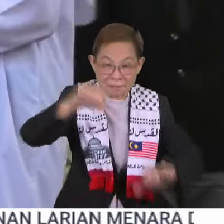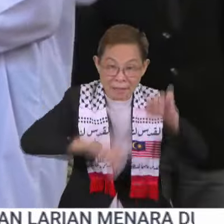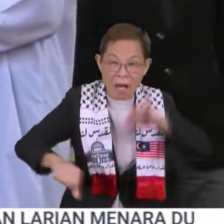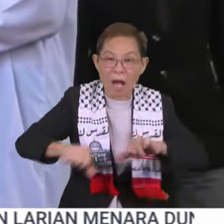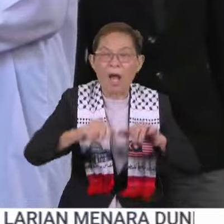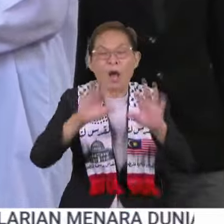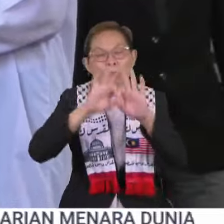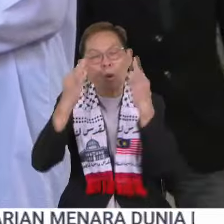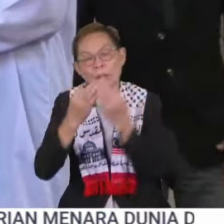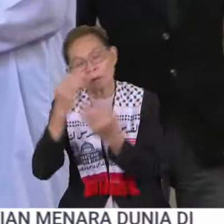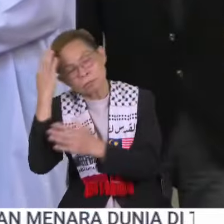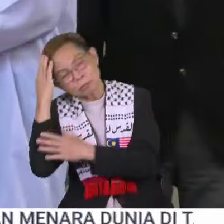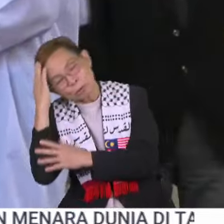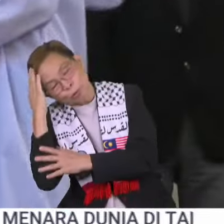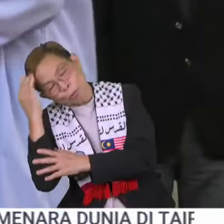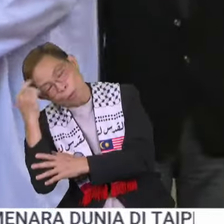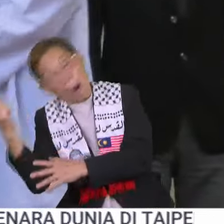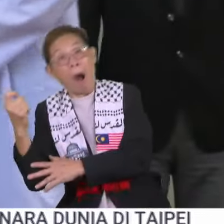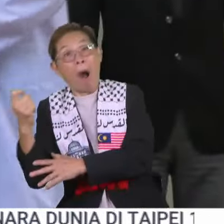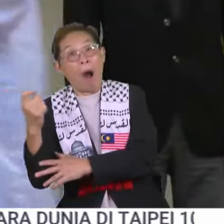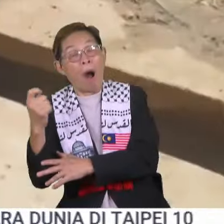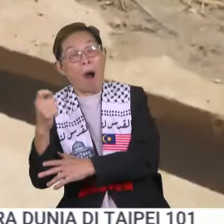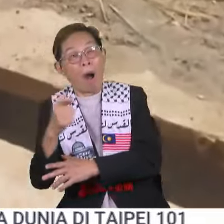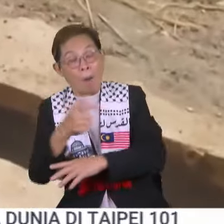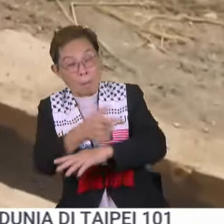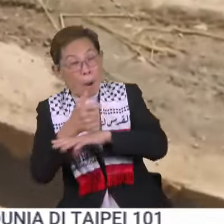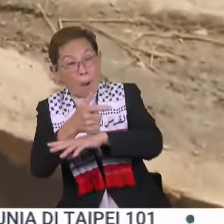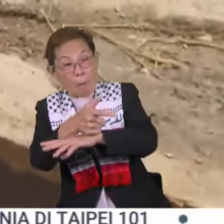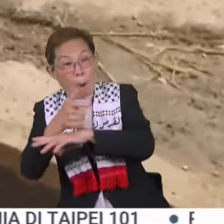nyenyak tidur dikejutkan dengan bunyi beberapa das